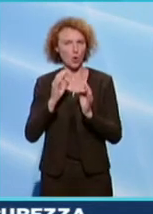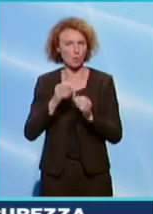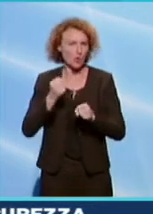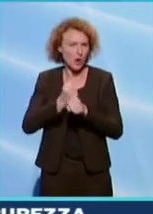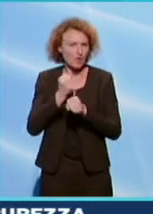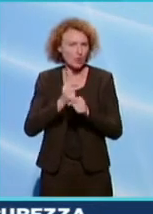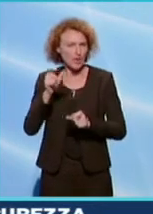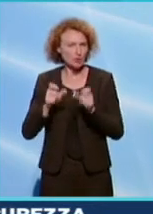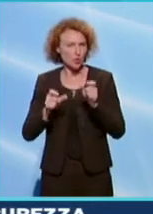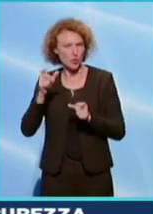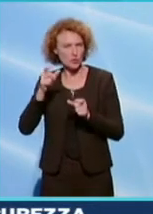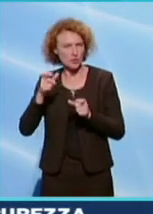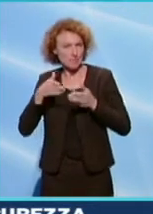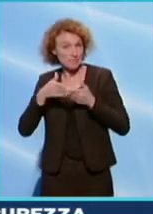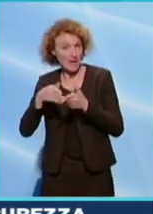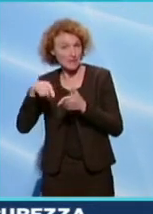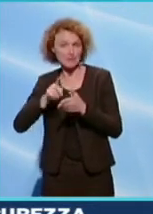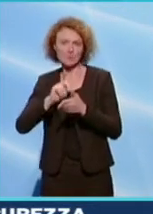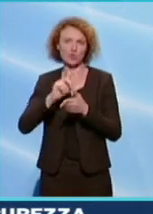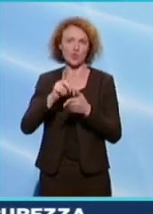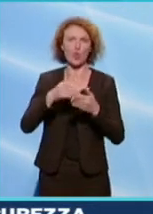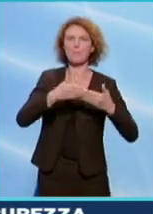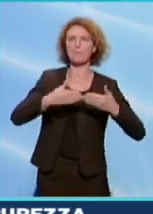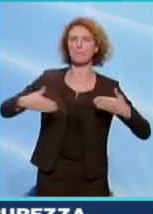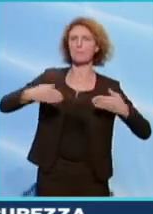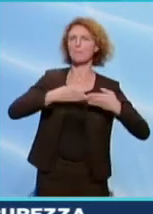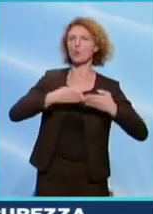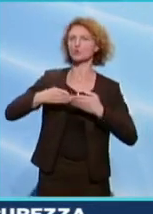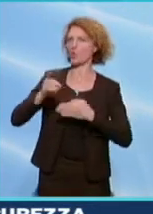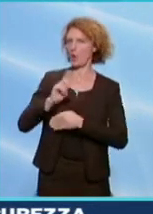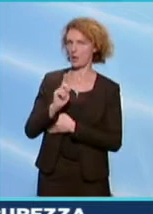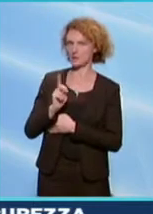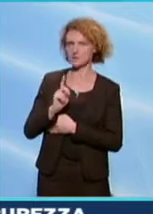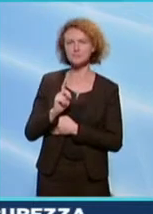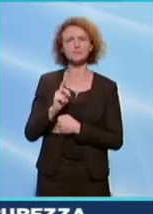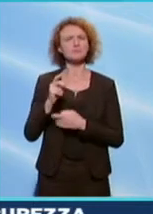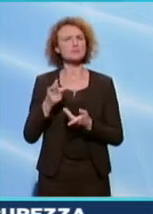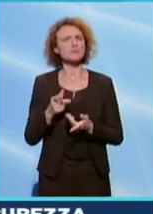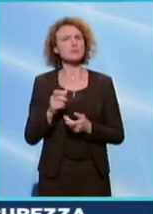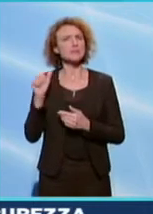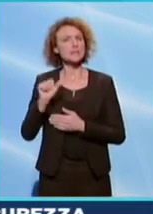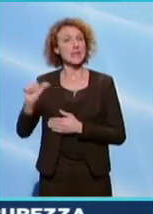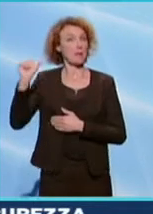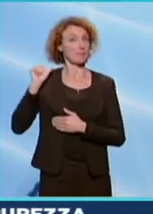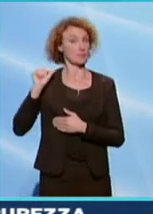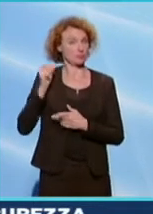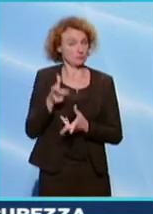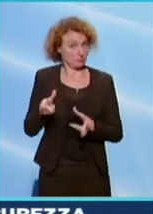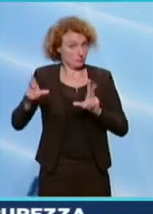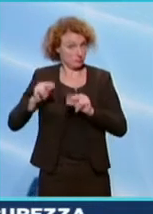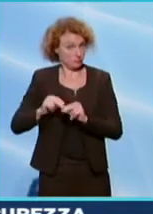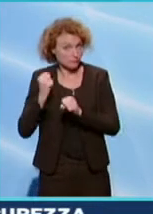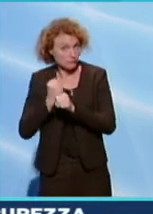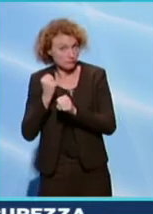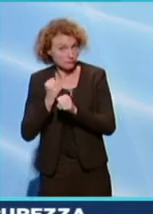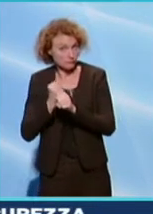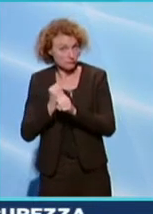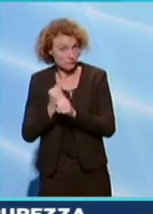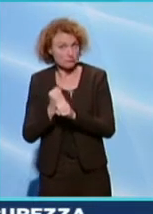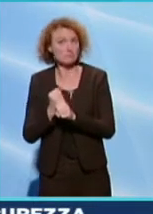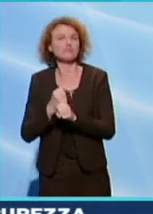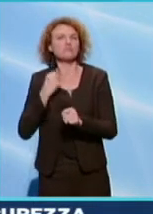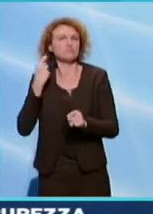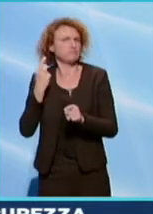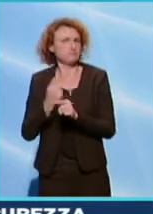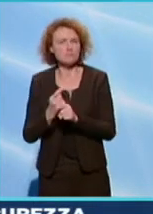l'operazione si è ripetuta sabato scorso sempre da parte di una nave del gruppo grandi navi veloci e la nave